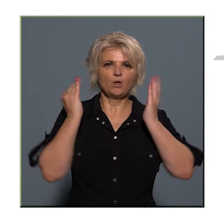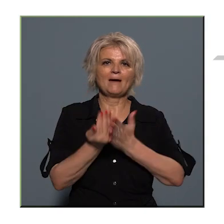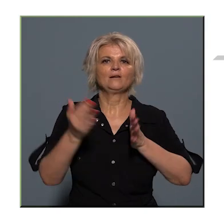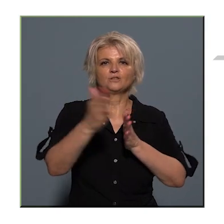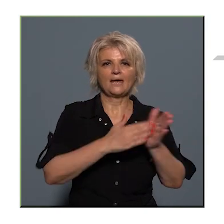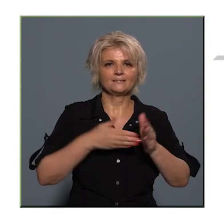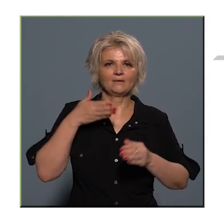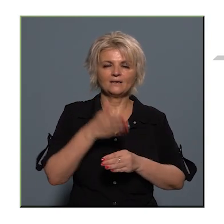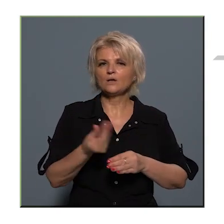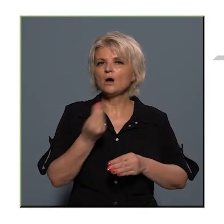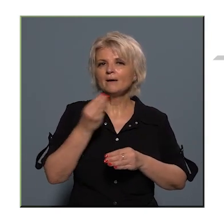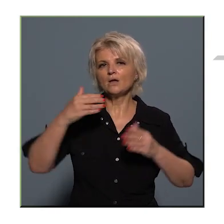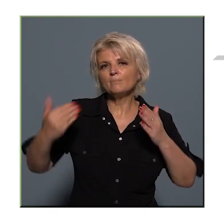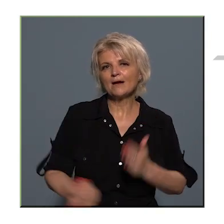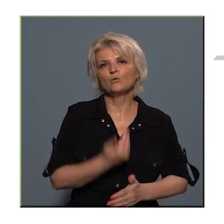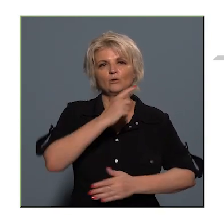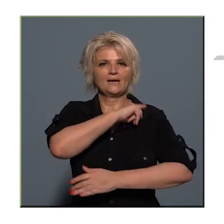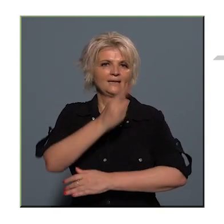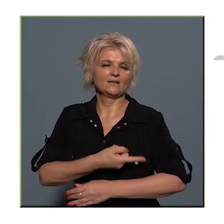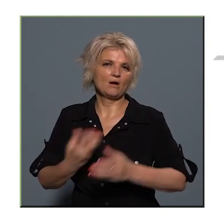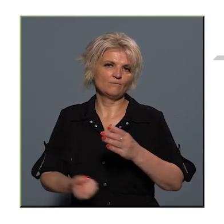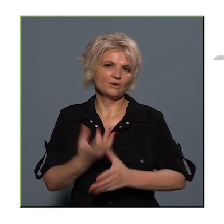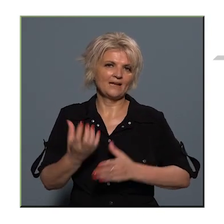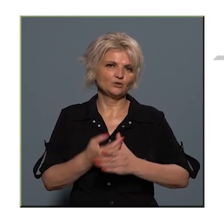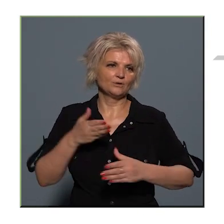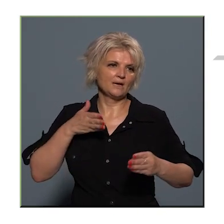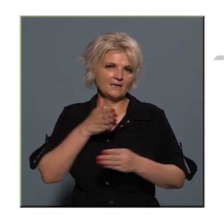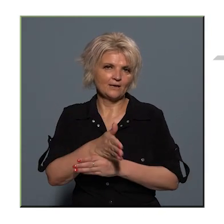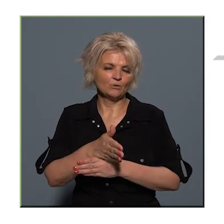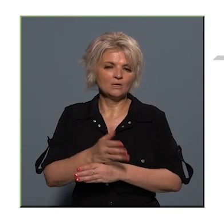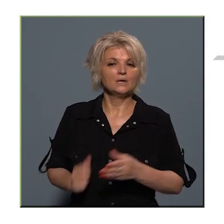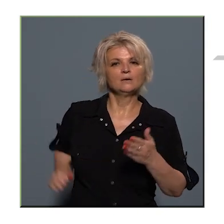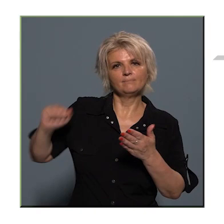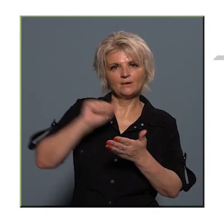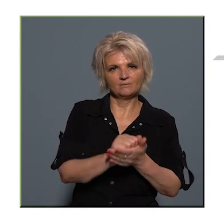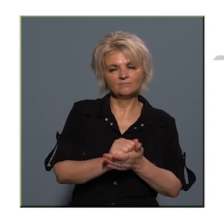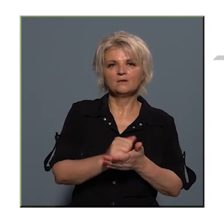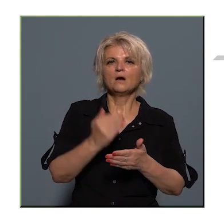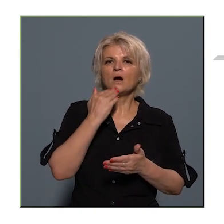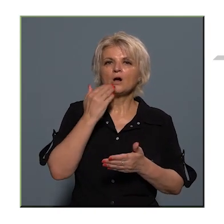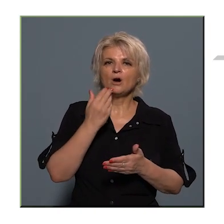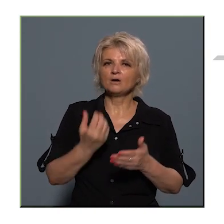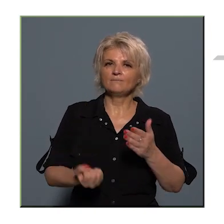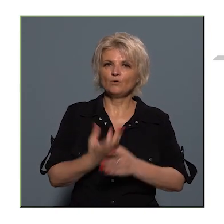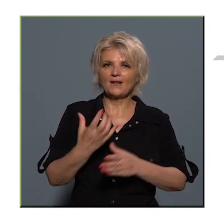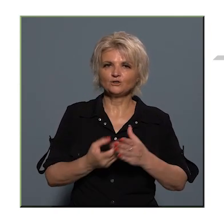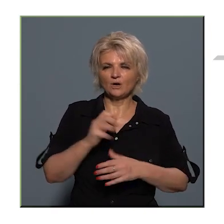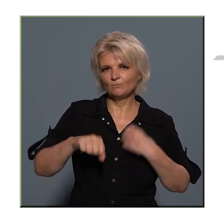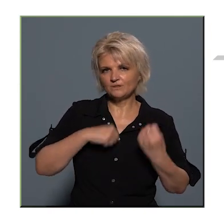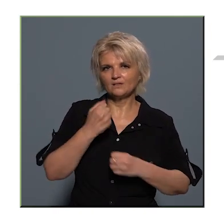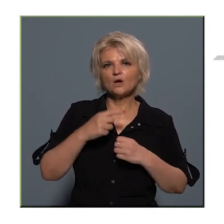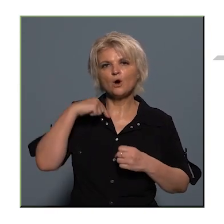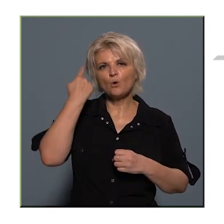kezdeményezéshez, amely a megújuló energiaforrásokra irányuló beruházásokhoz kíván forrásokat mozgosítani. Az OPEC